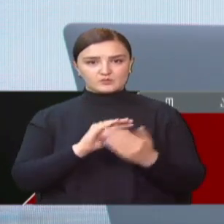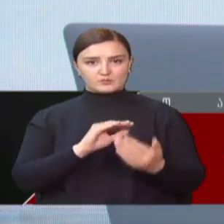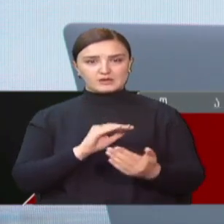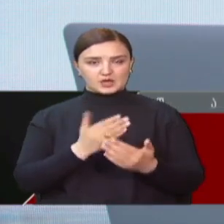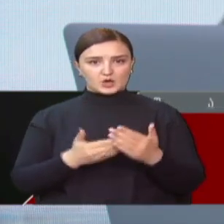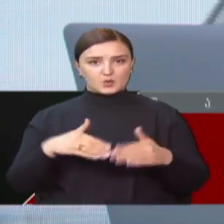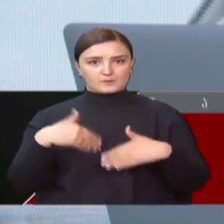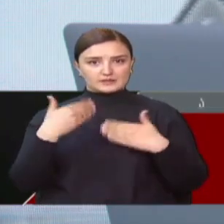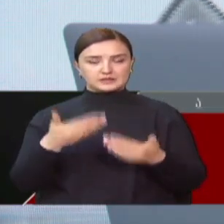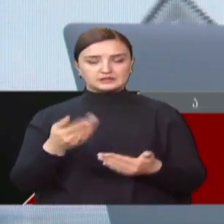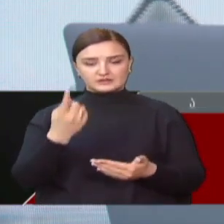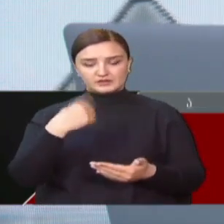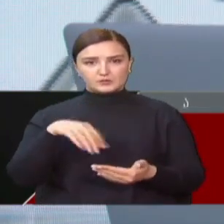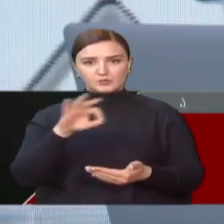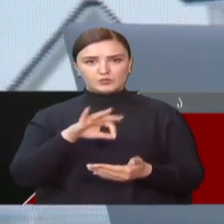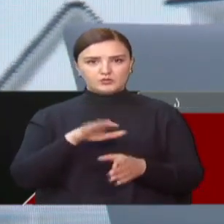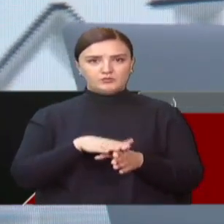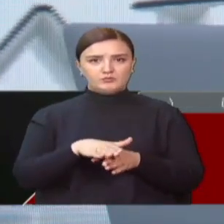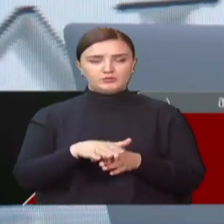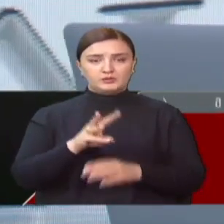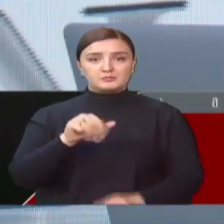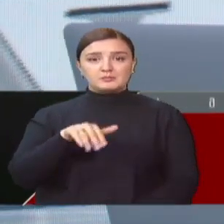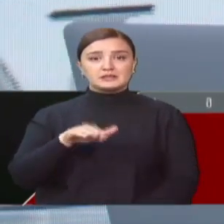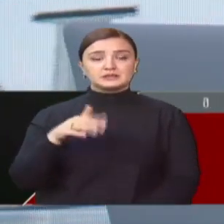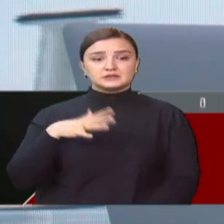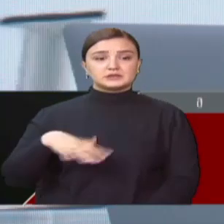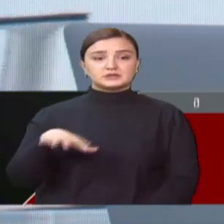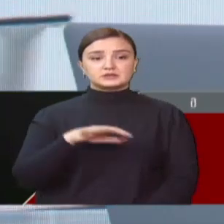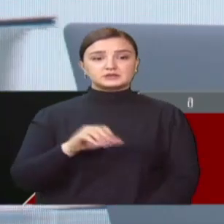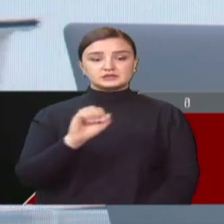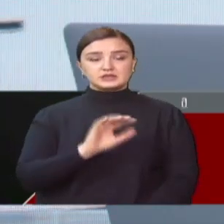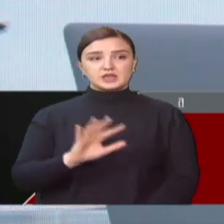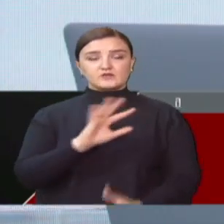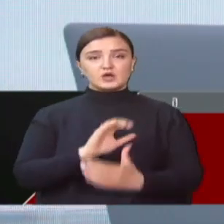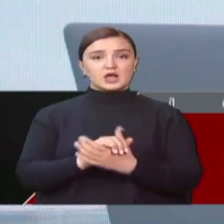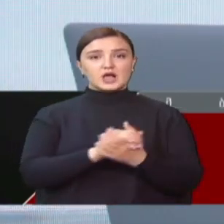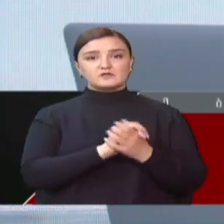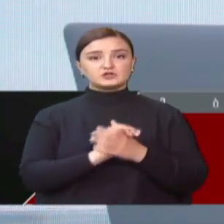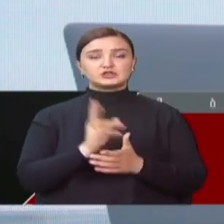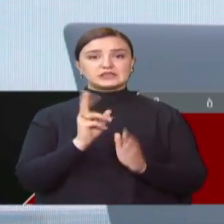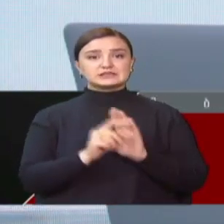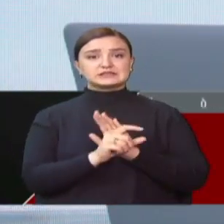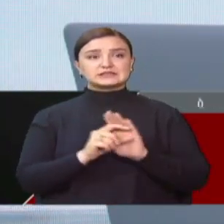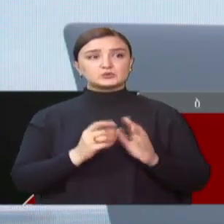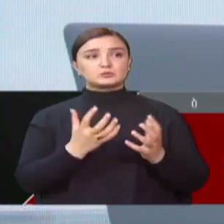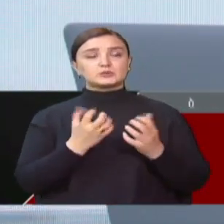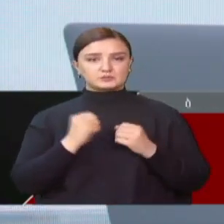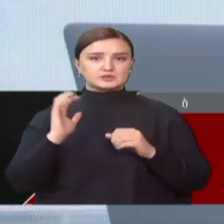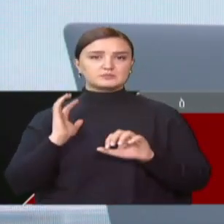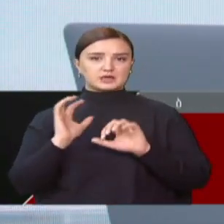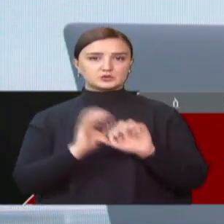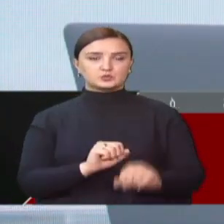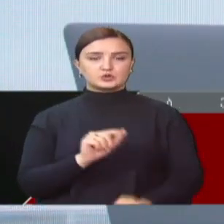მხრიდან ნაკისრი ვალდებულებების შესრულება. Malta საქართველოსთვის ევროკავშირის წევრობის კანდიდატის სტატუსის მინიჭებას მხარს უჭერს. Თეონა